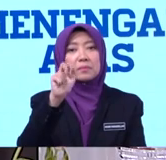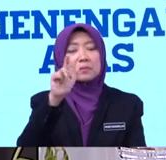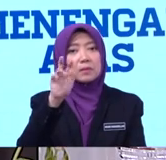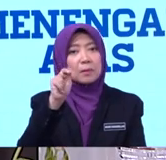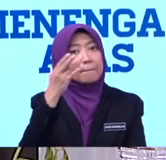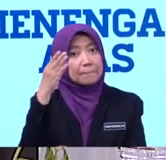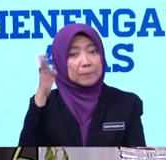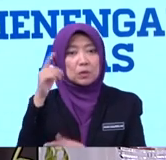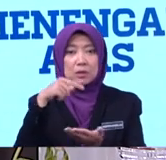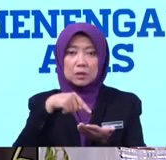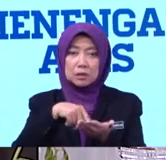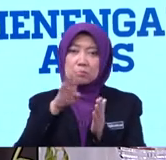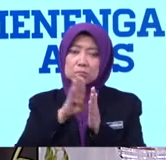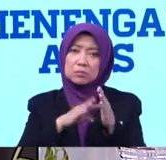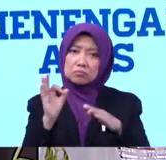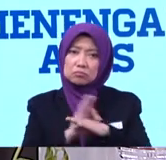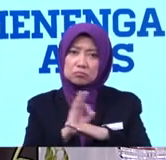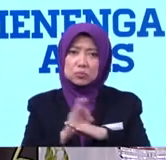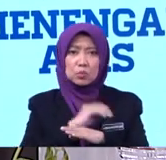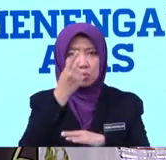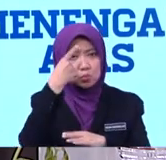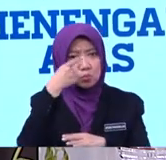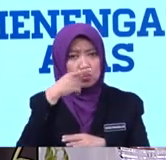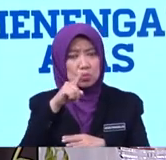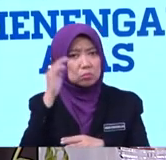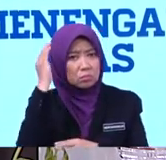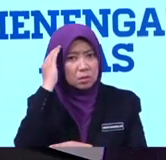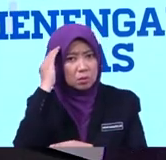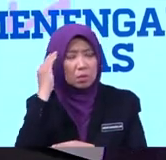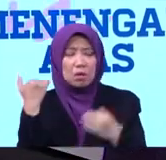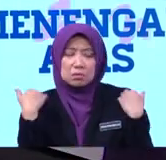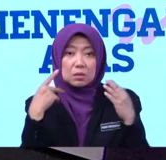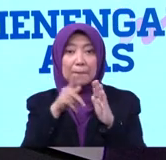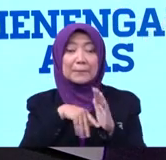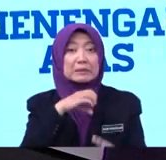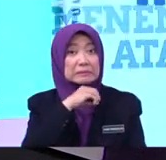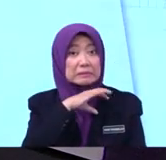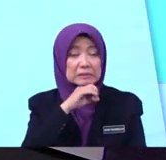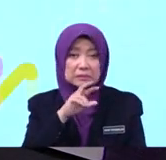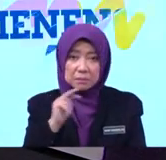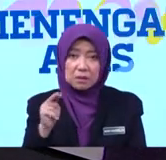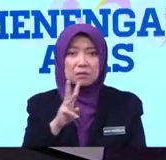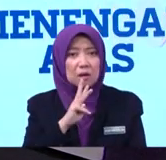berfungsi sebagai penanda Aras untuk menyukai pencemaran dalam petunjuk